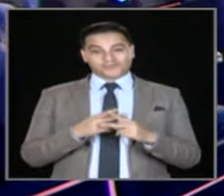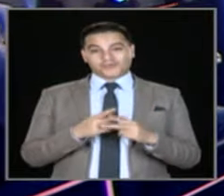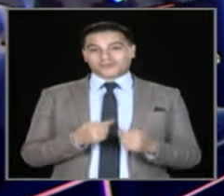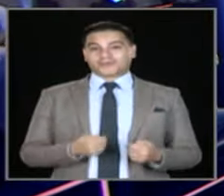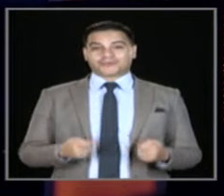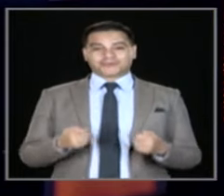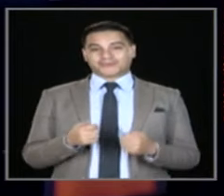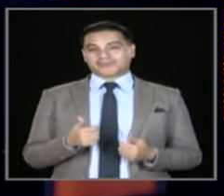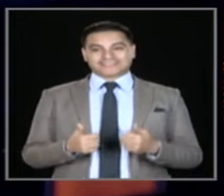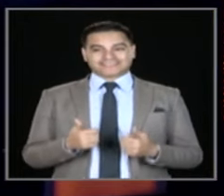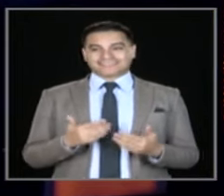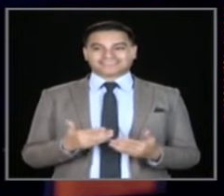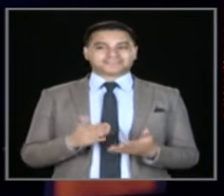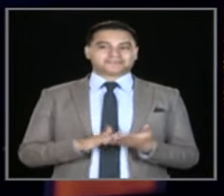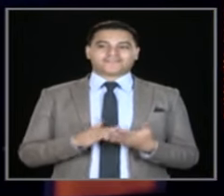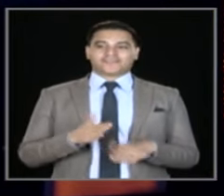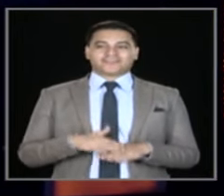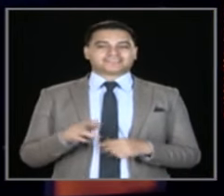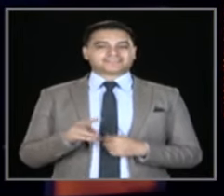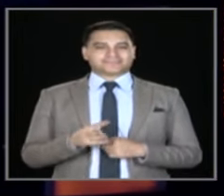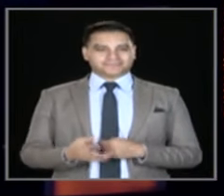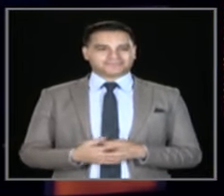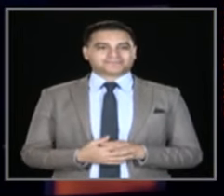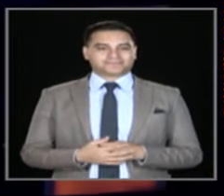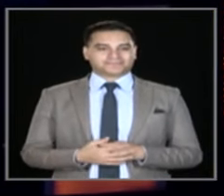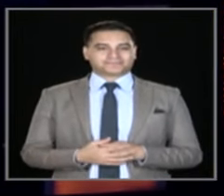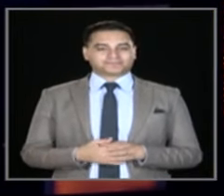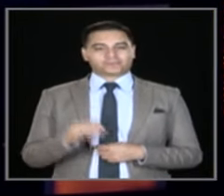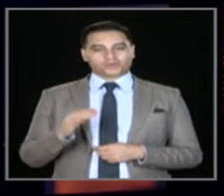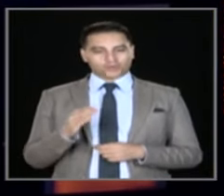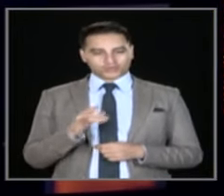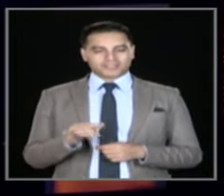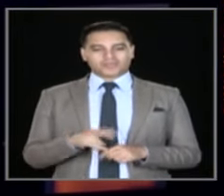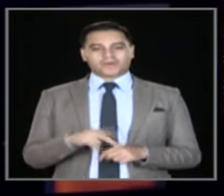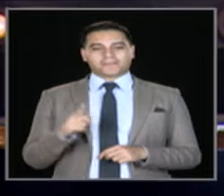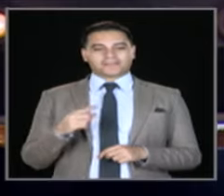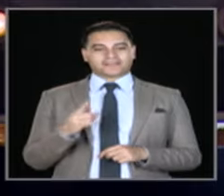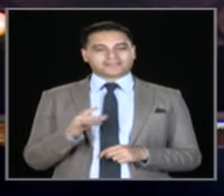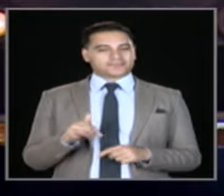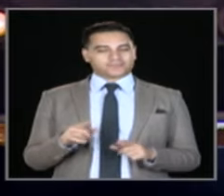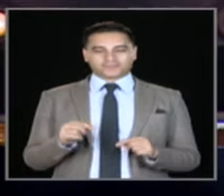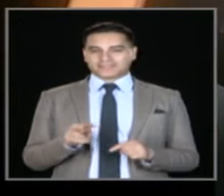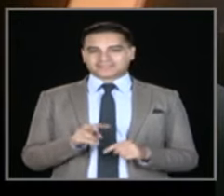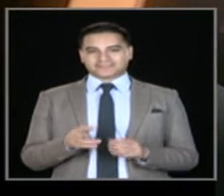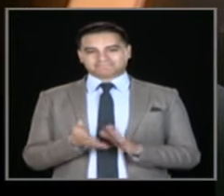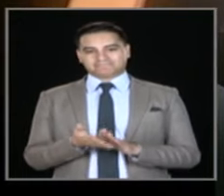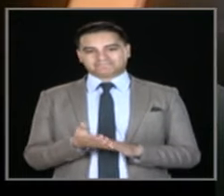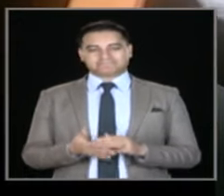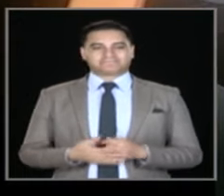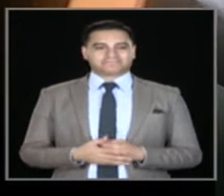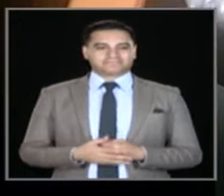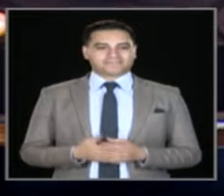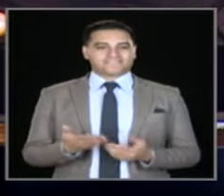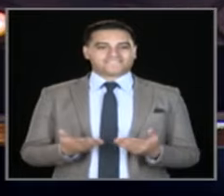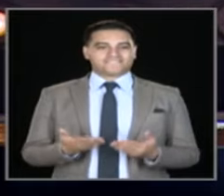ملحمه برافو عليكم انتوا الاتنين برافو يا يسري وبرافو يا بدري هايل هايل انتوا الاتنين الفرق